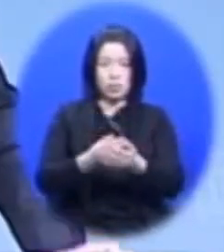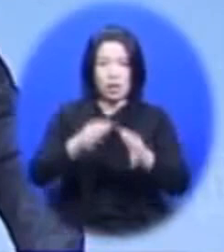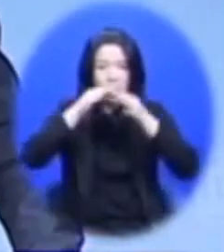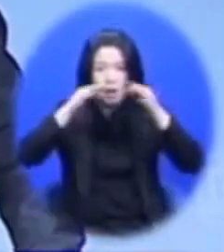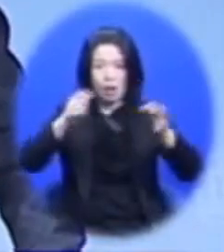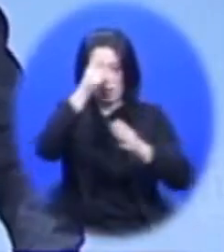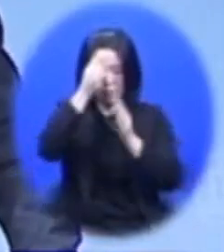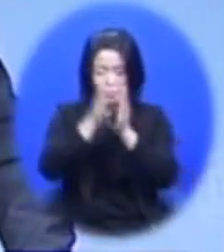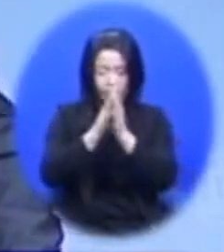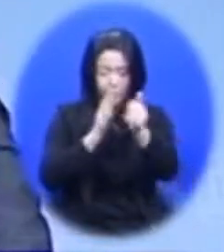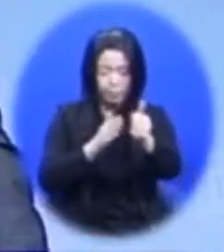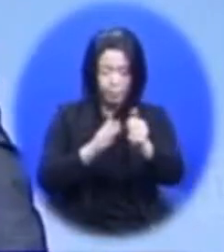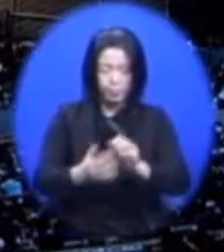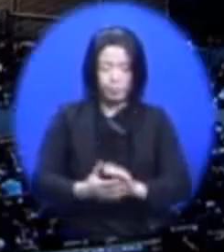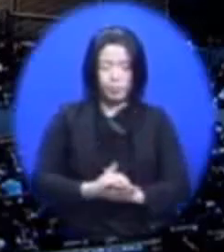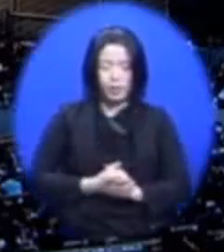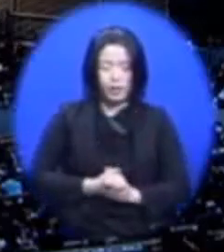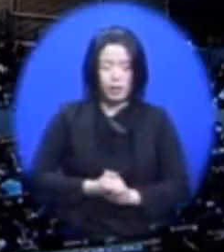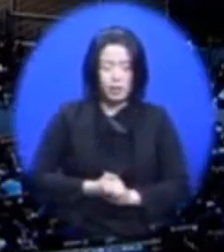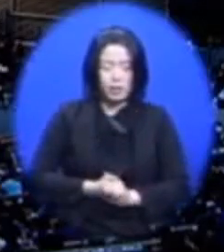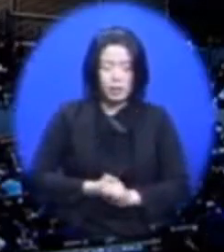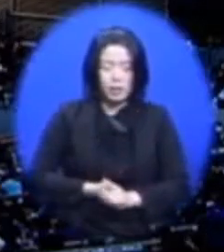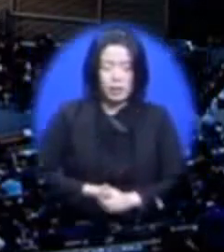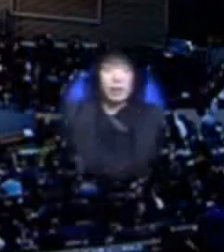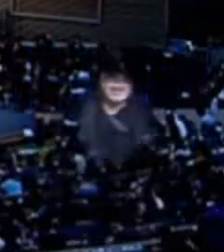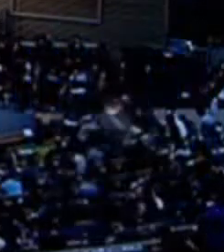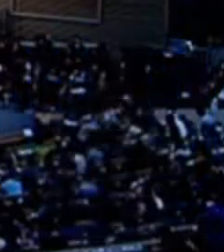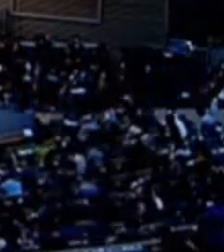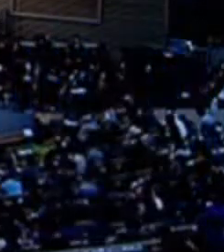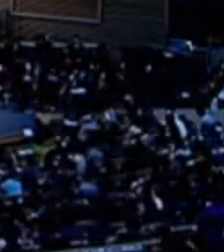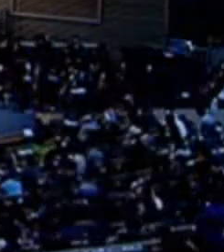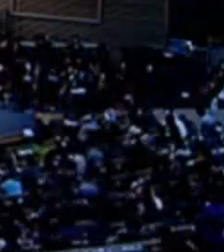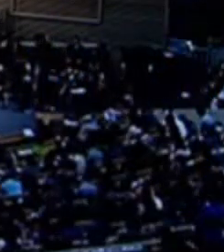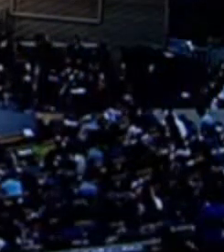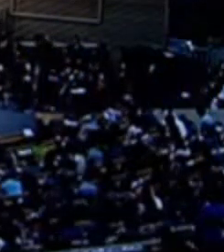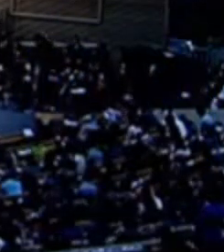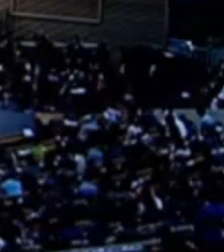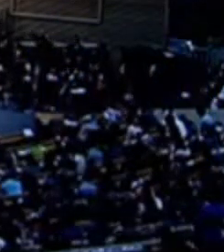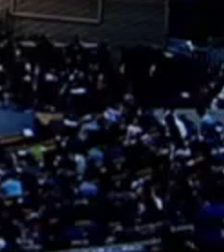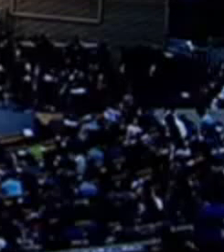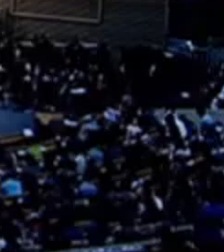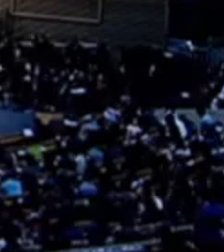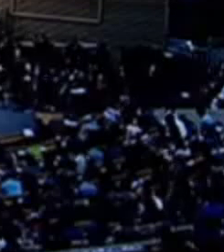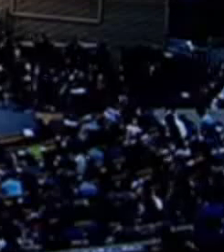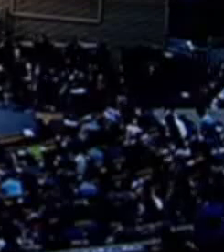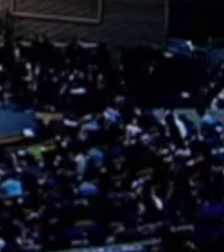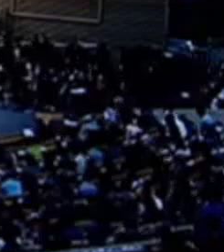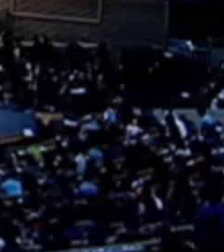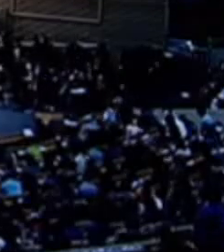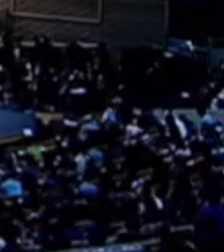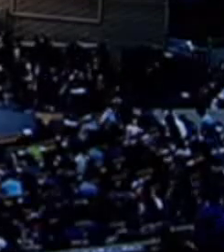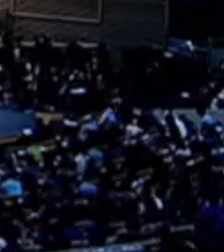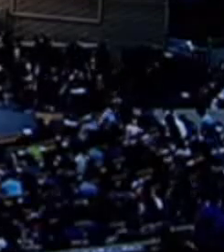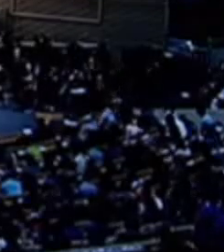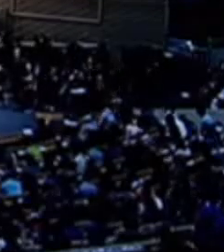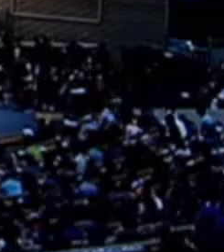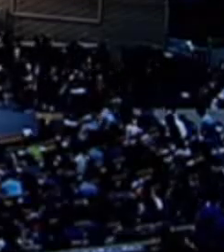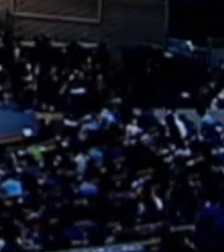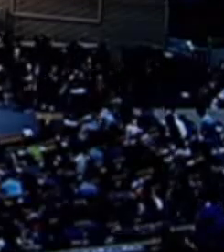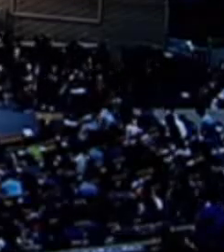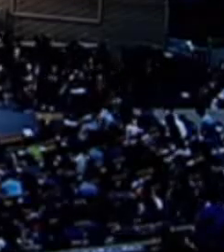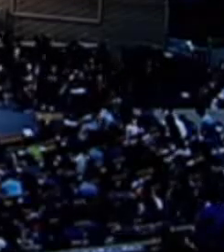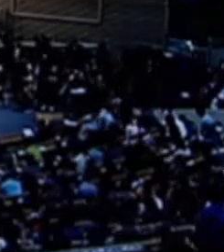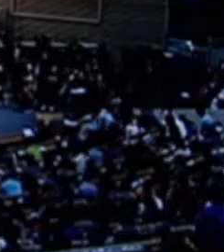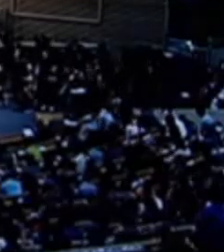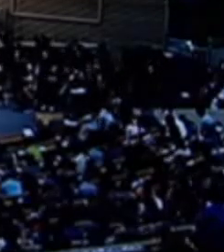통성으로 기도하겠습니다. 은혜와 사랑이 충만하신 아버지 하나님, 놀라우신 하나님의 은혜, 놀라운 하나님의 역사를 주님